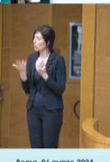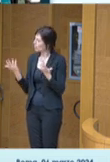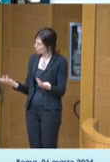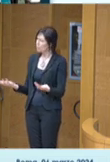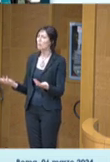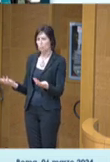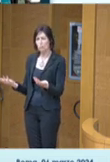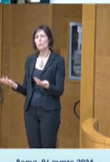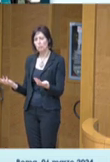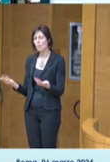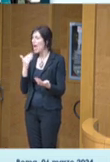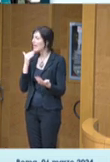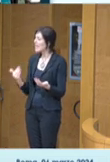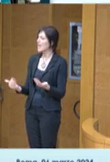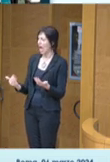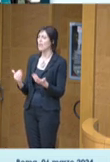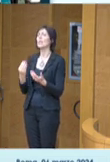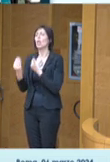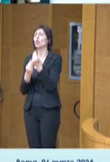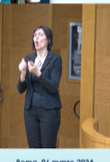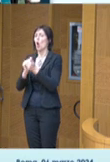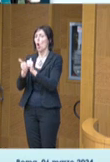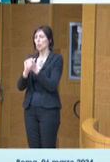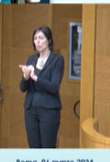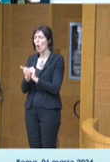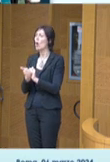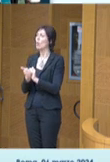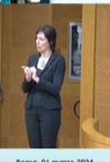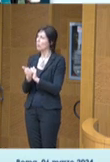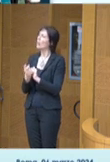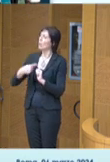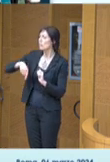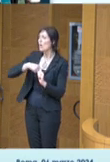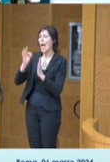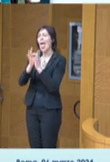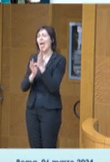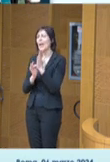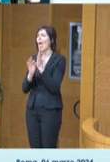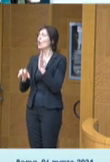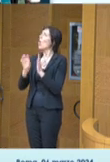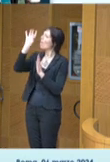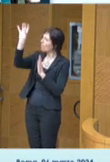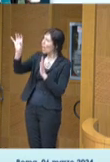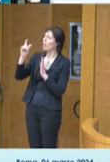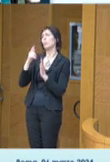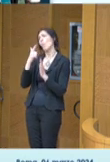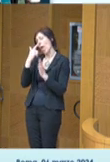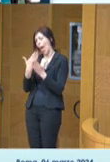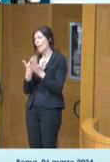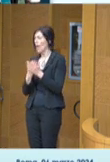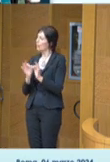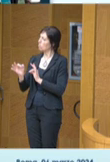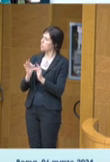così, grazie appunto al gioco sport, abbiamo anche adattato le regole con facilità